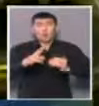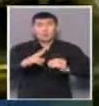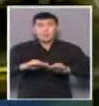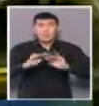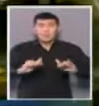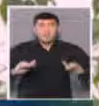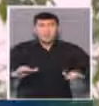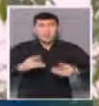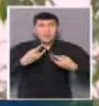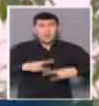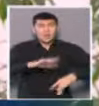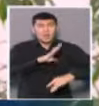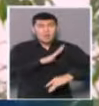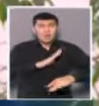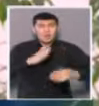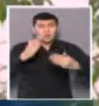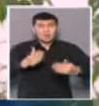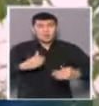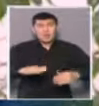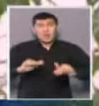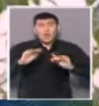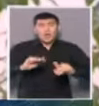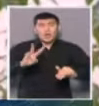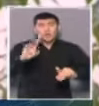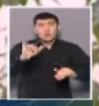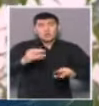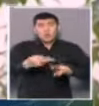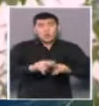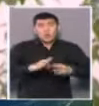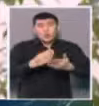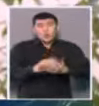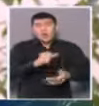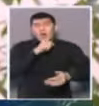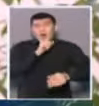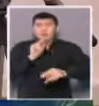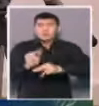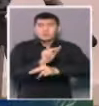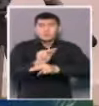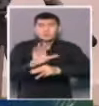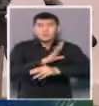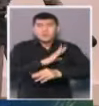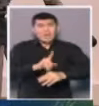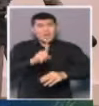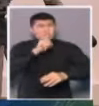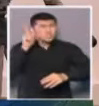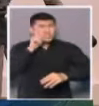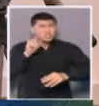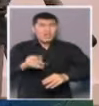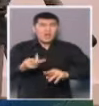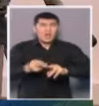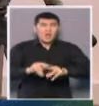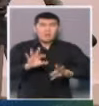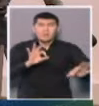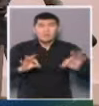ардагер. Нұртілеу шаңырағының сүт кенжесі екен. Өзі шалдың қолында болып, жасынан ерке өскен. Алты алаштың